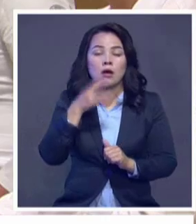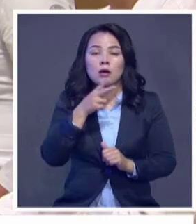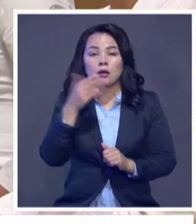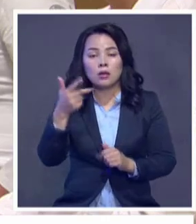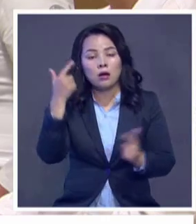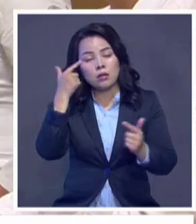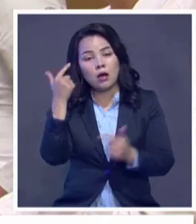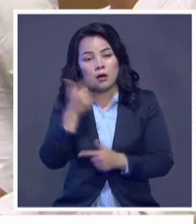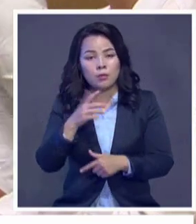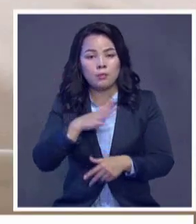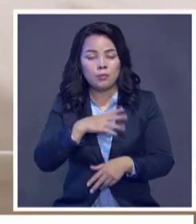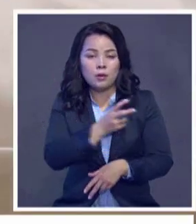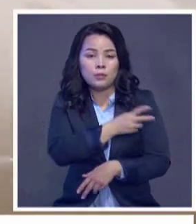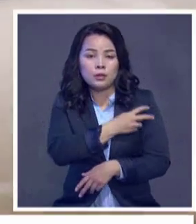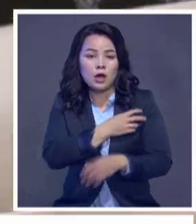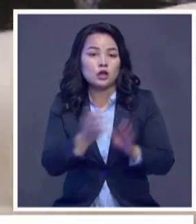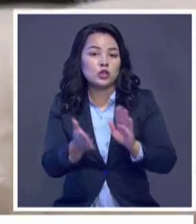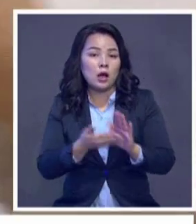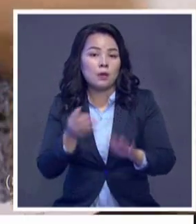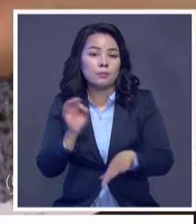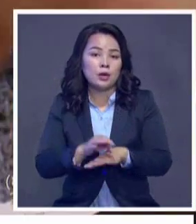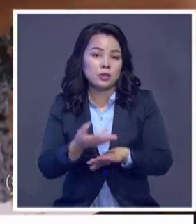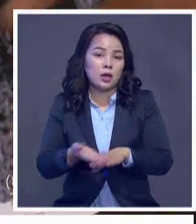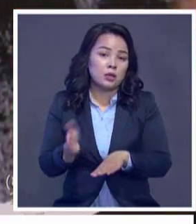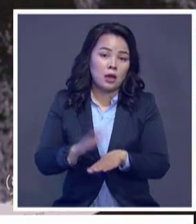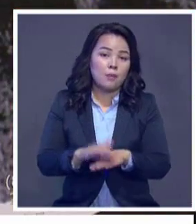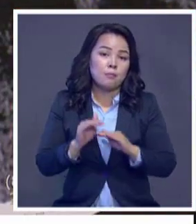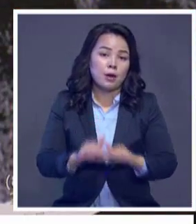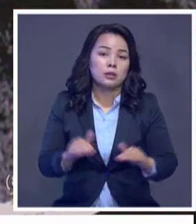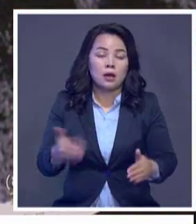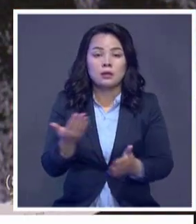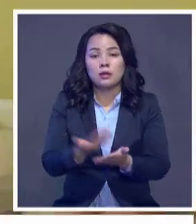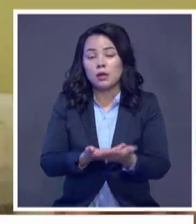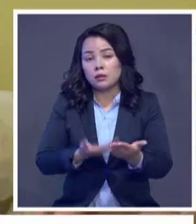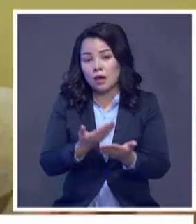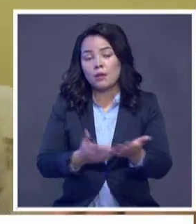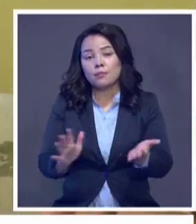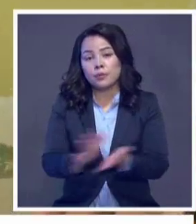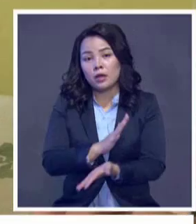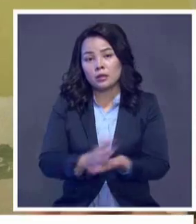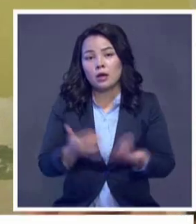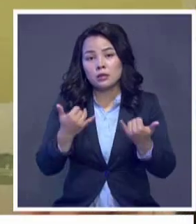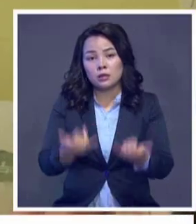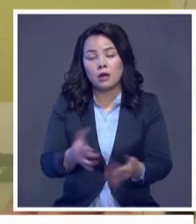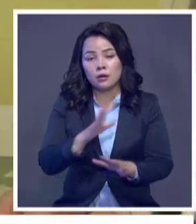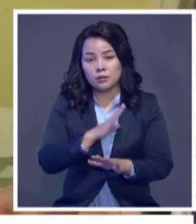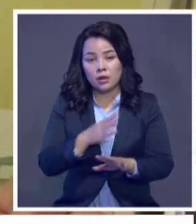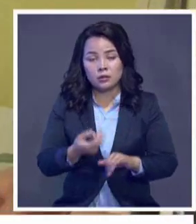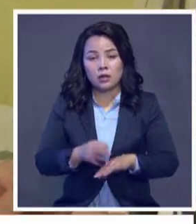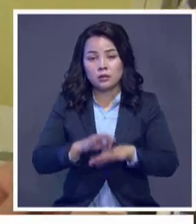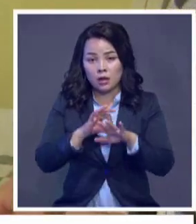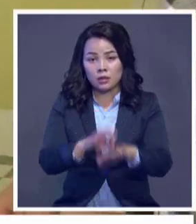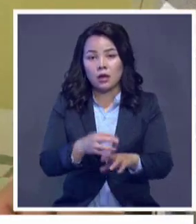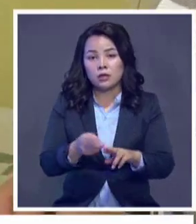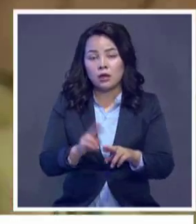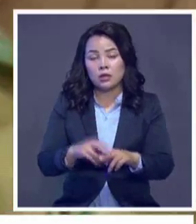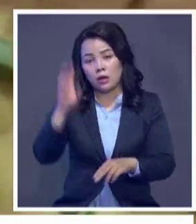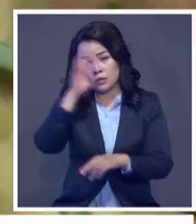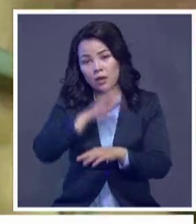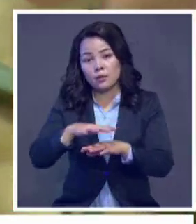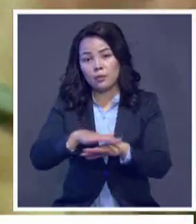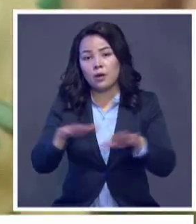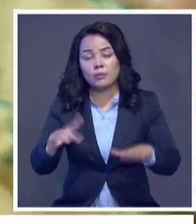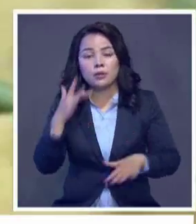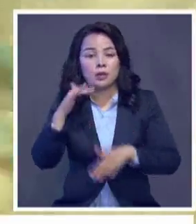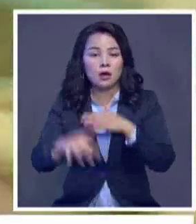білікті дәрігерлер шақырып, ауыр науқасқа шалдыққан балаларға тегін консультациялар ұйымдастырады. Биылда сол дәстүрге сай елімізге келген